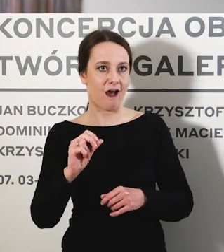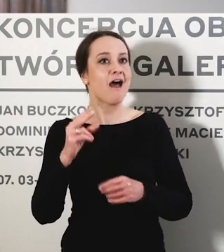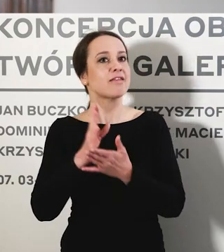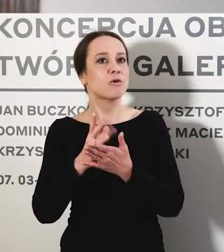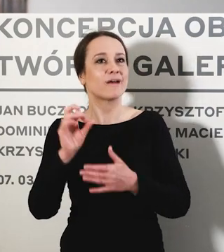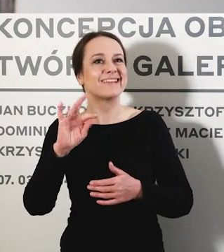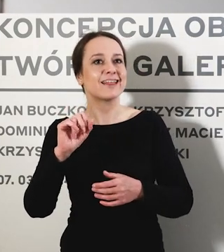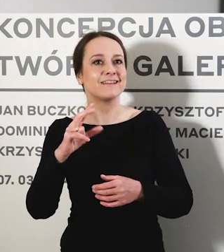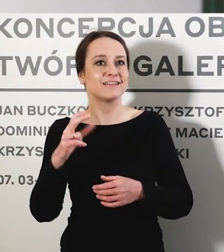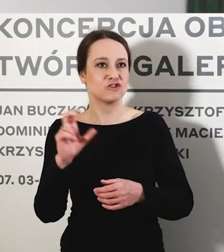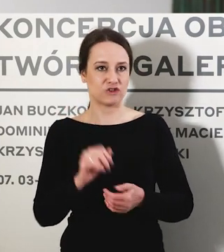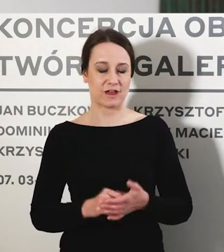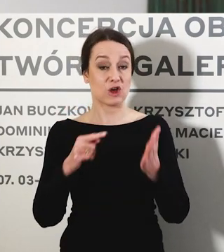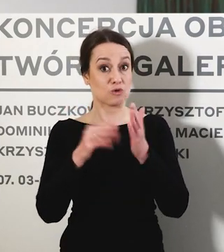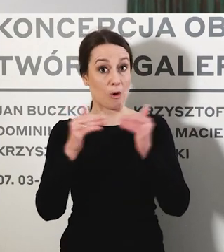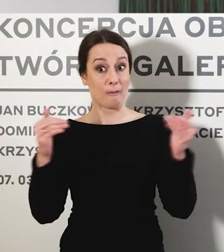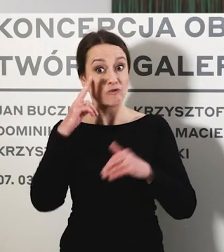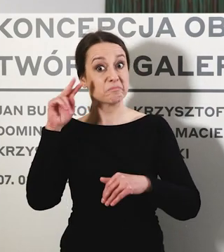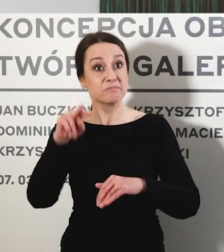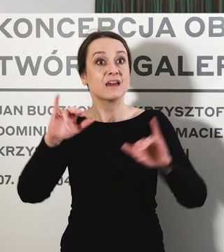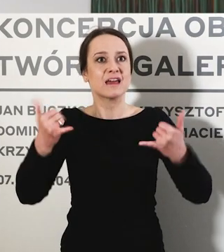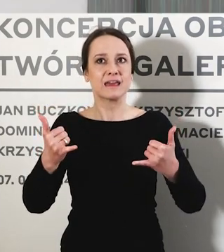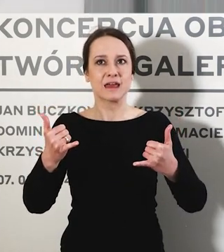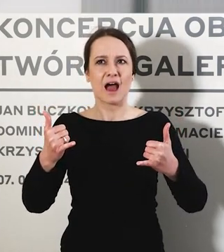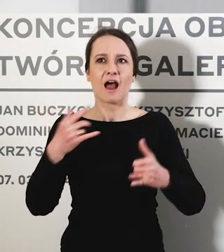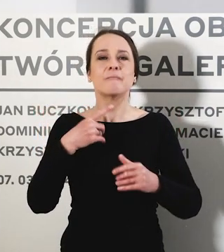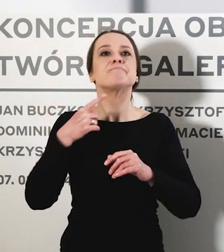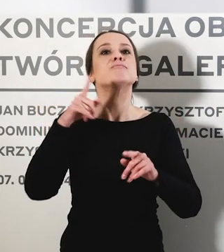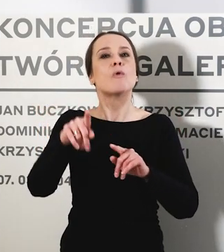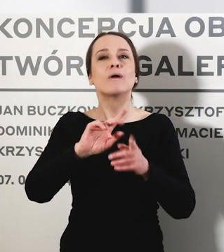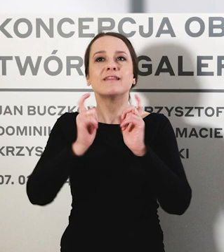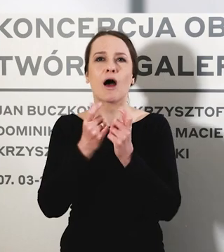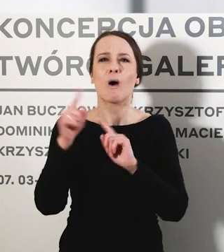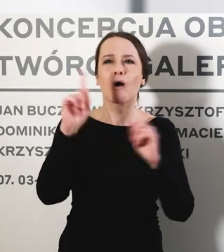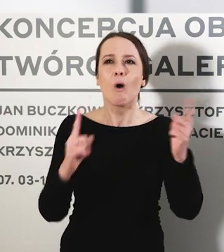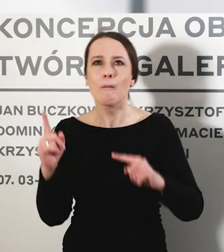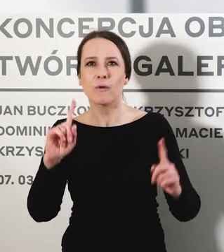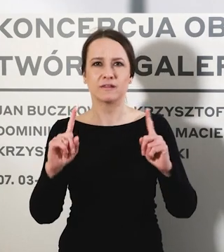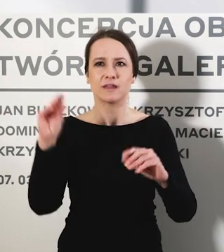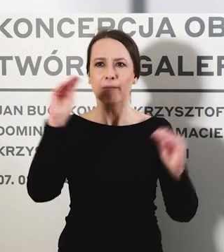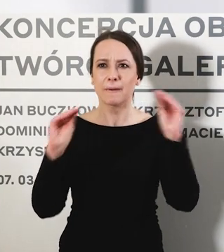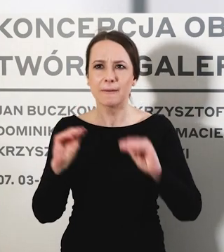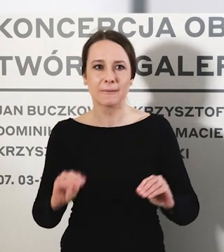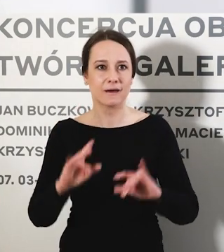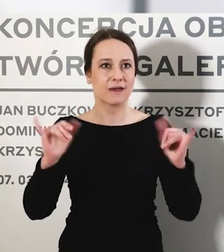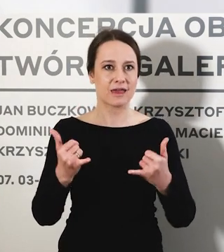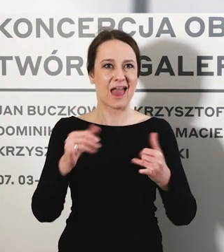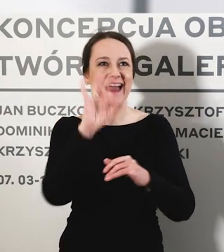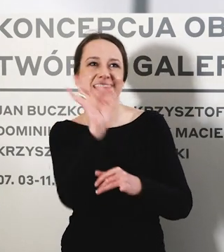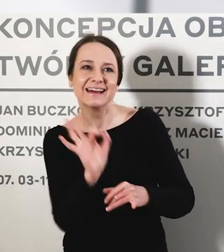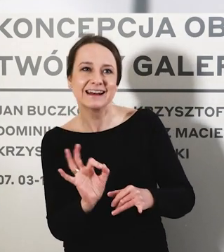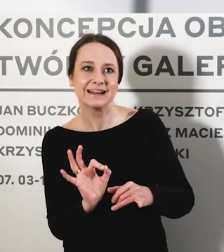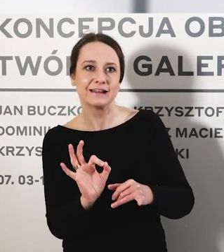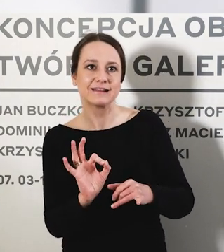różnice są zauważalne w sposobie budowania napięcia kompozycji innego traktowania materii malarskiej kryzysu